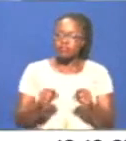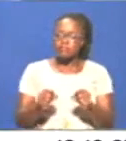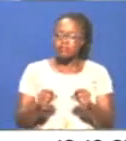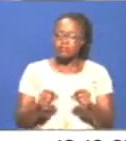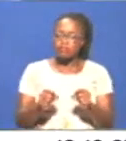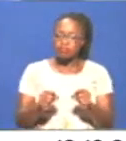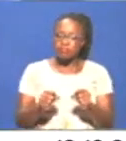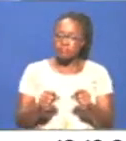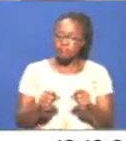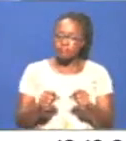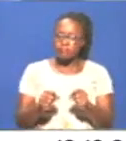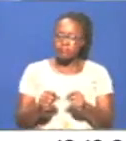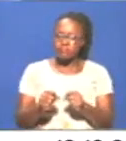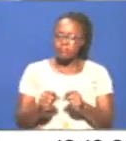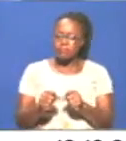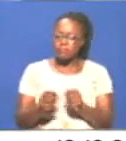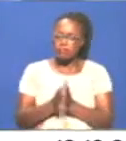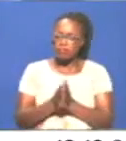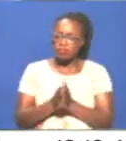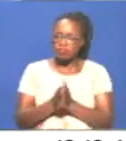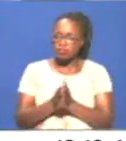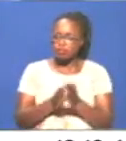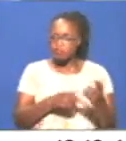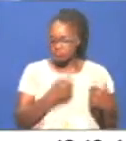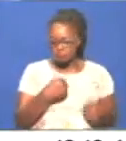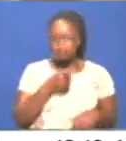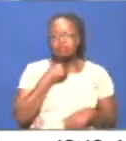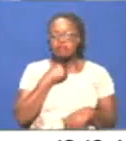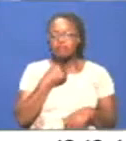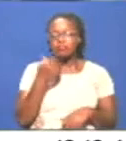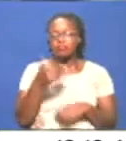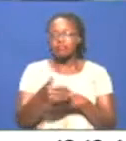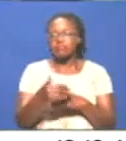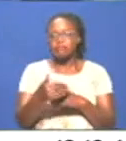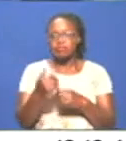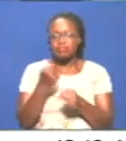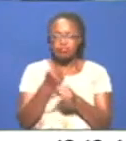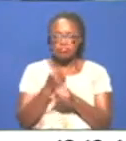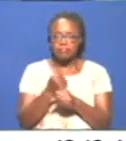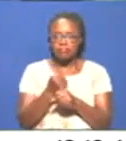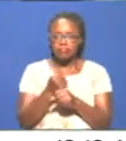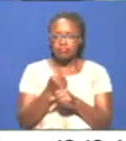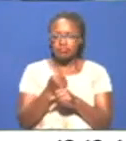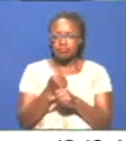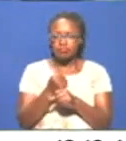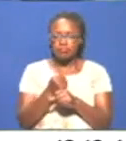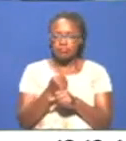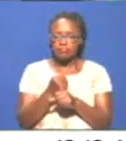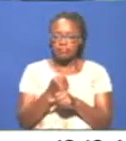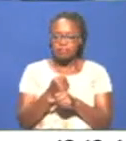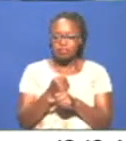and high school facility. That will be my heart desire for the next assignment. Aidha, mkurugenzi